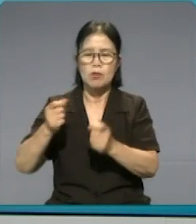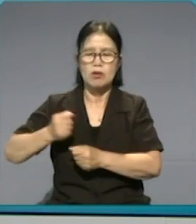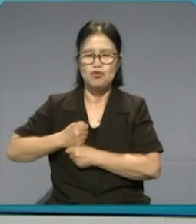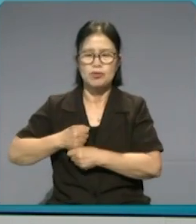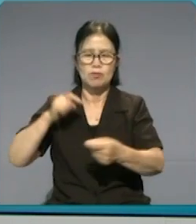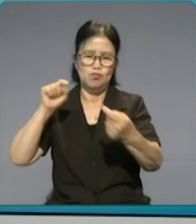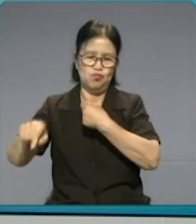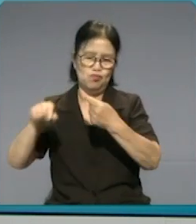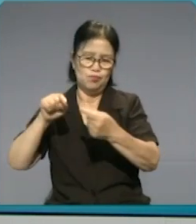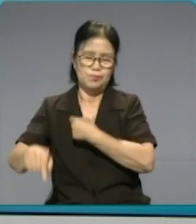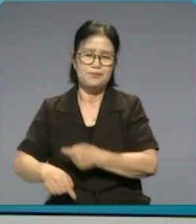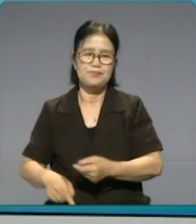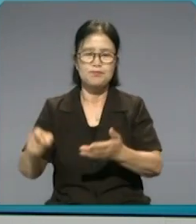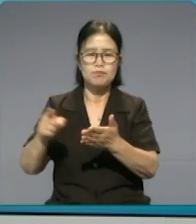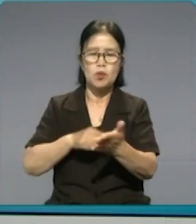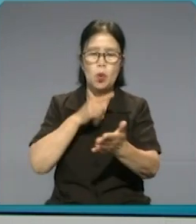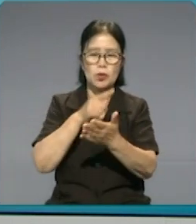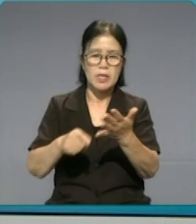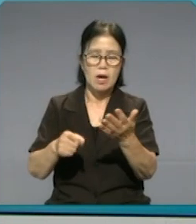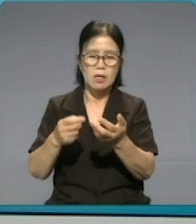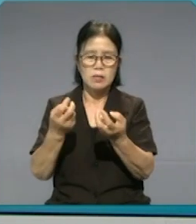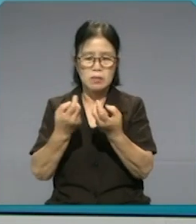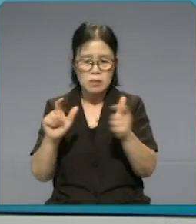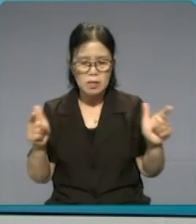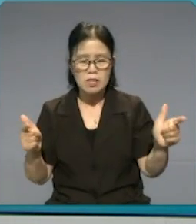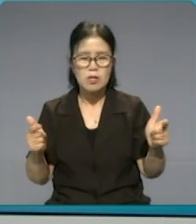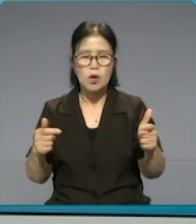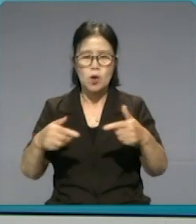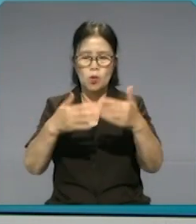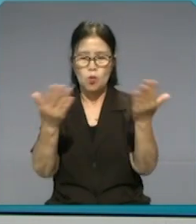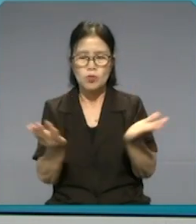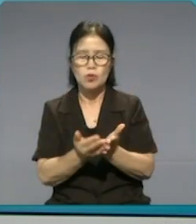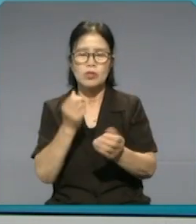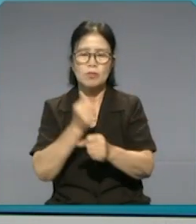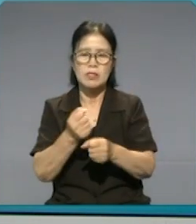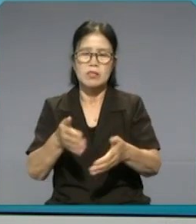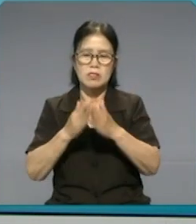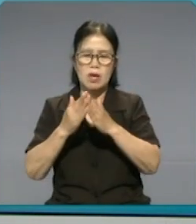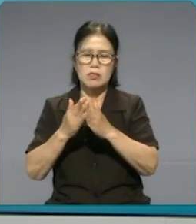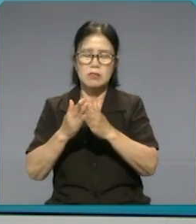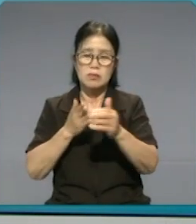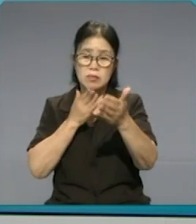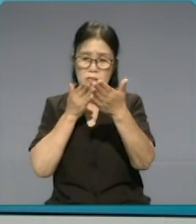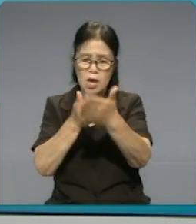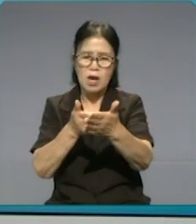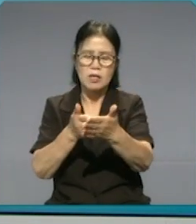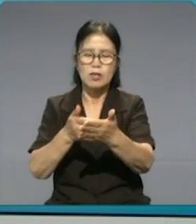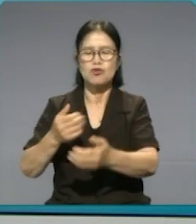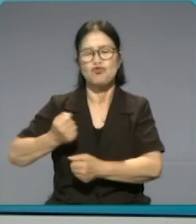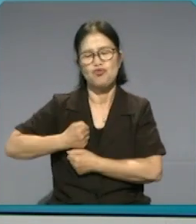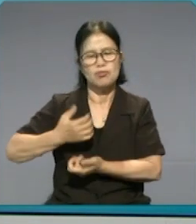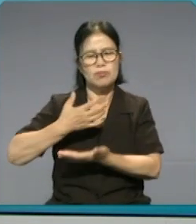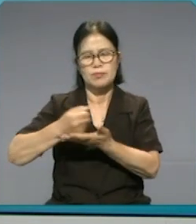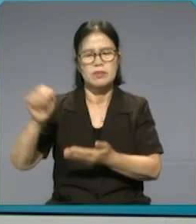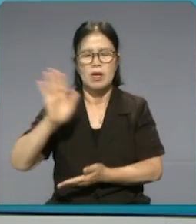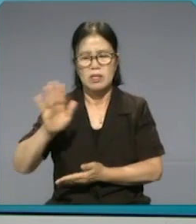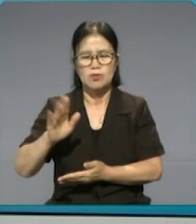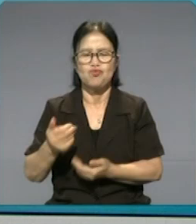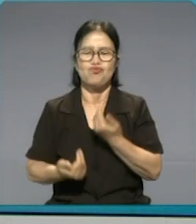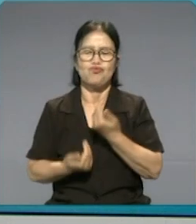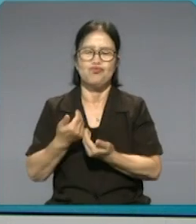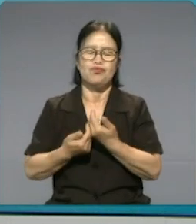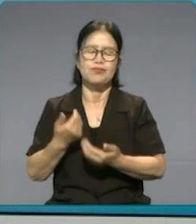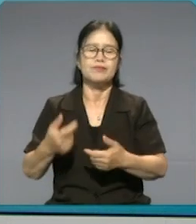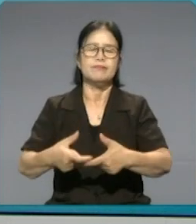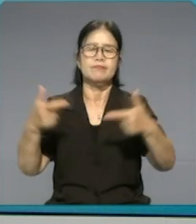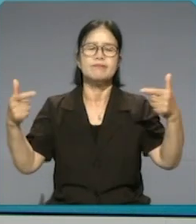있습니다. 보상안 등을 다룰 공동기구를 만들자는 제안에 군 당국에서 탐탁치 않게 반응하면서 갈등이 점점